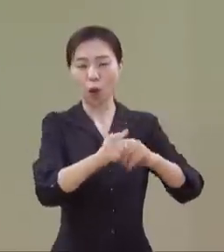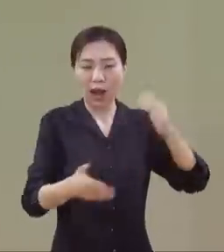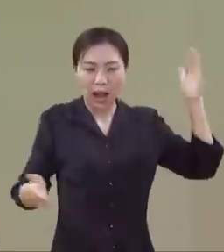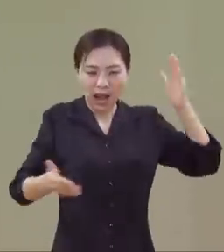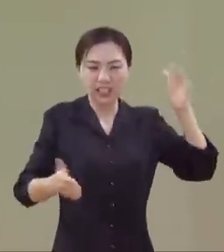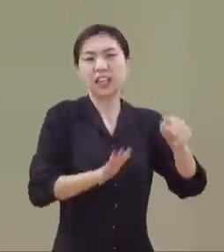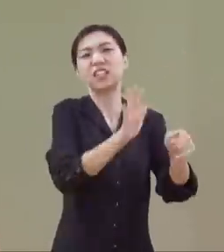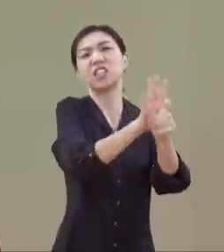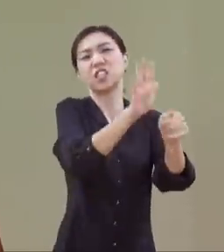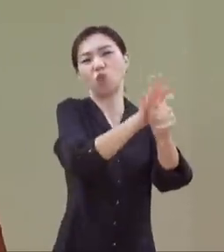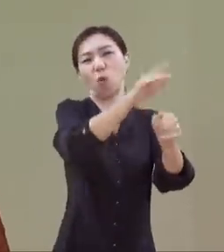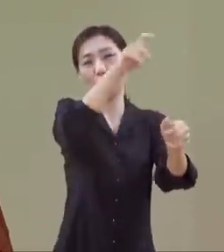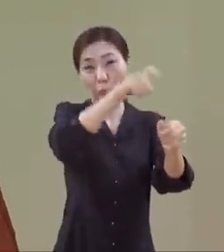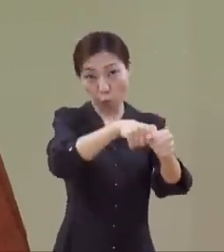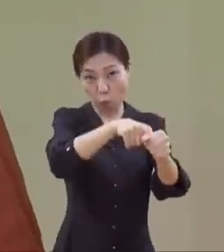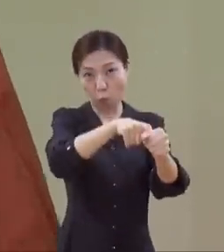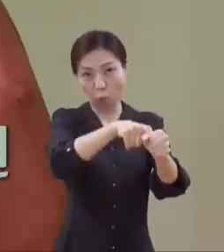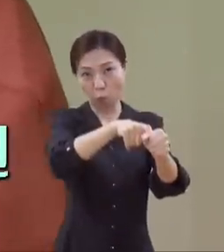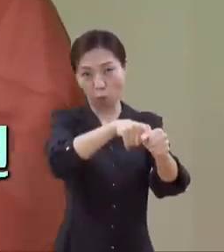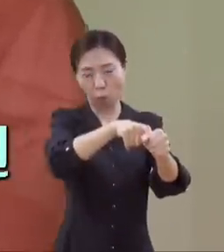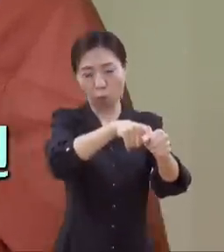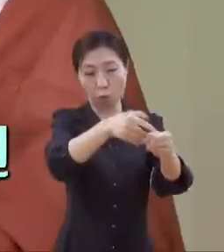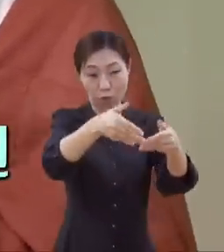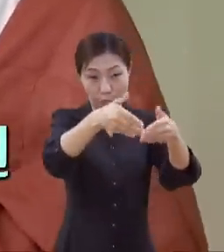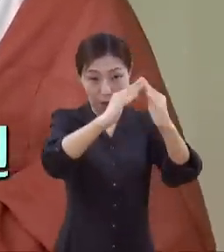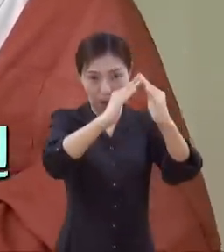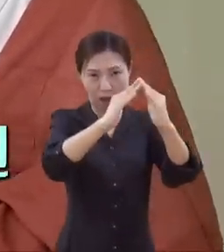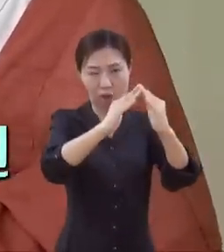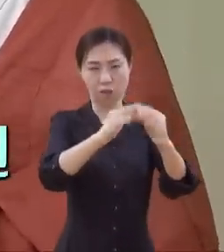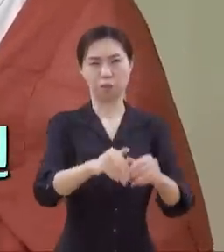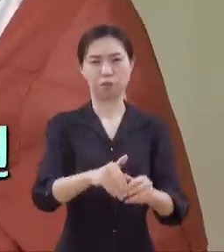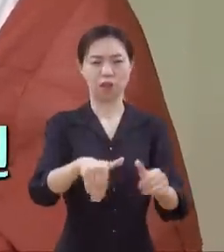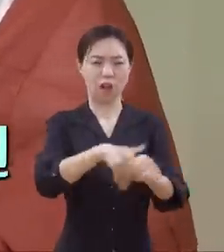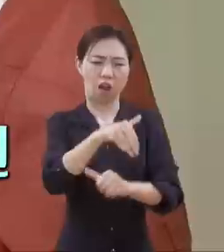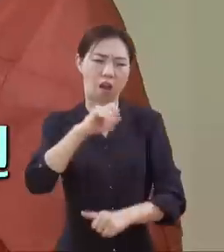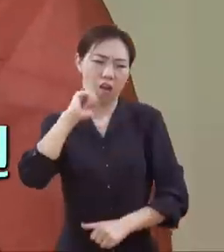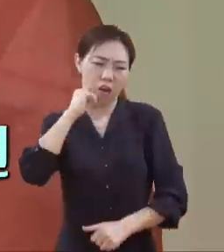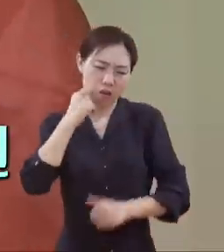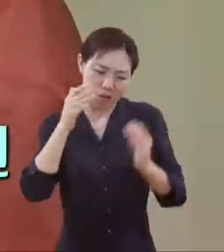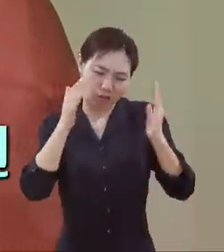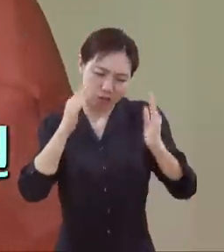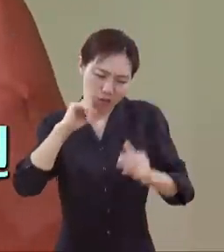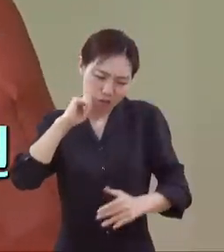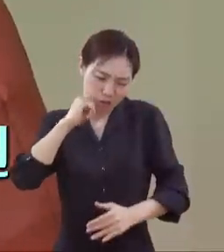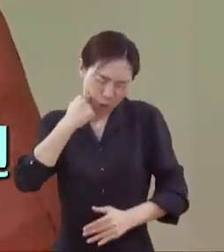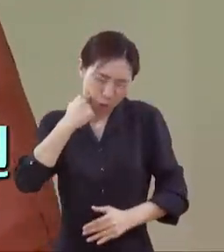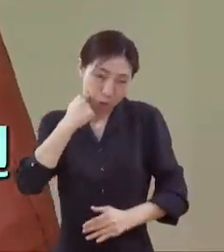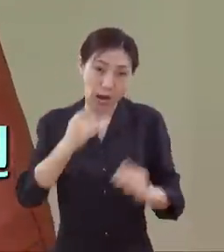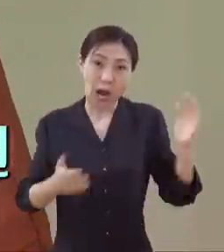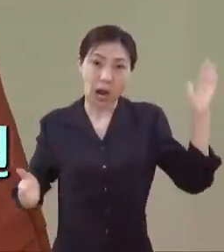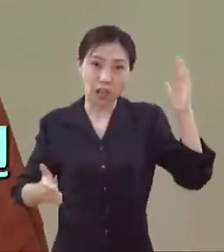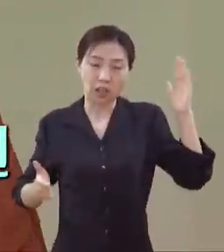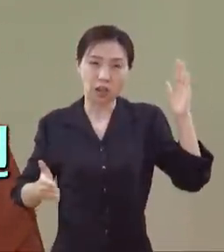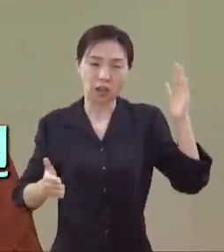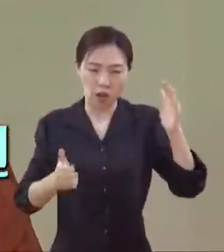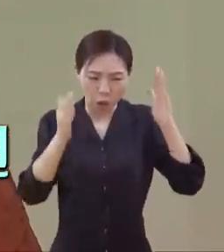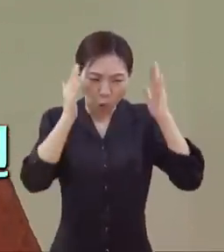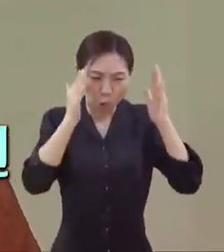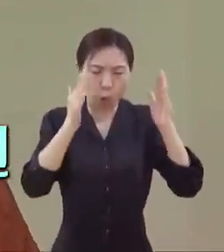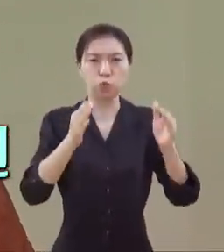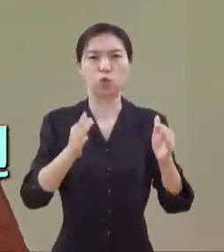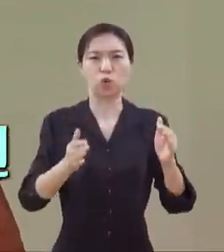어떤 단체를 만들어 가지고 그렇게 힘들고 어려운 학생들한테 학비를 지원했대요 그게